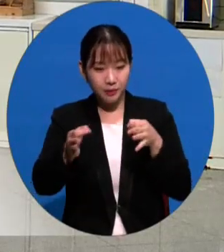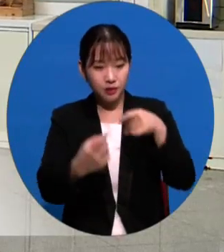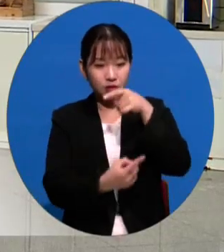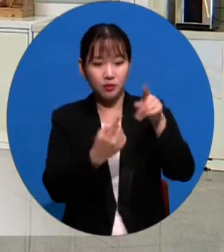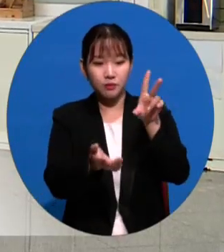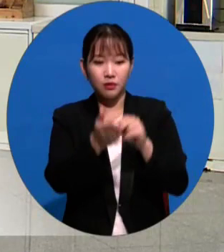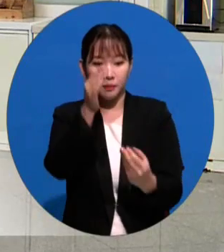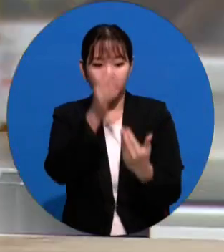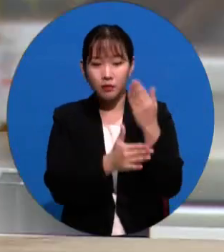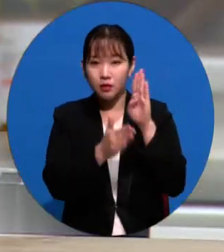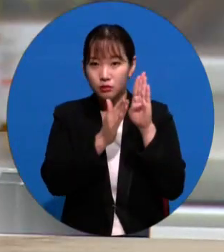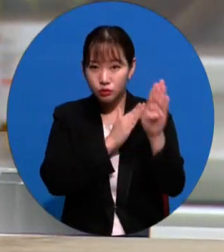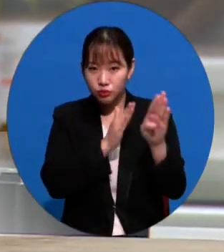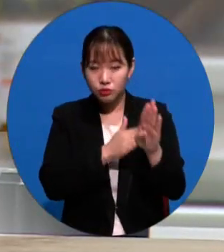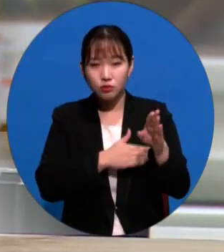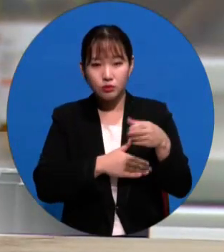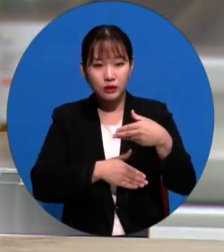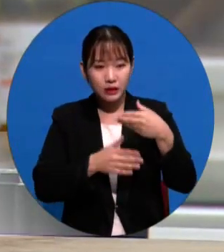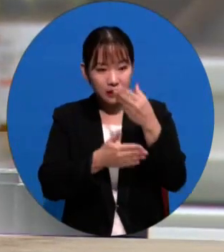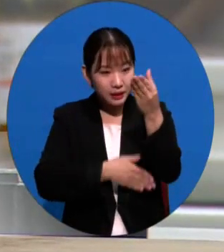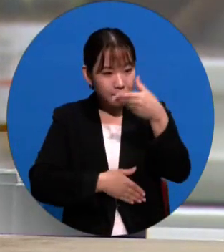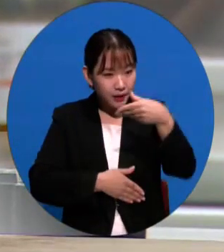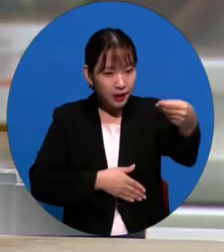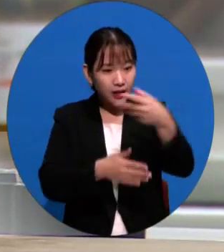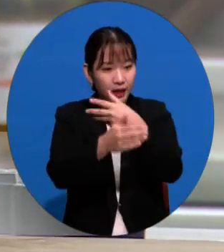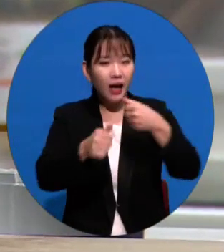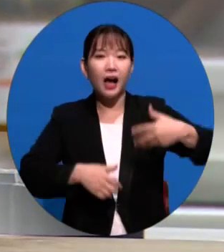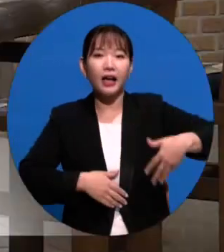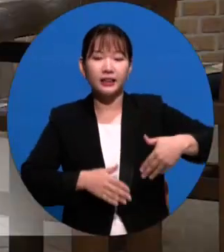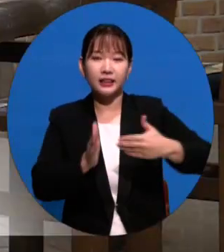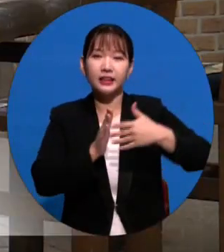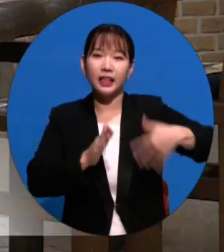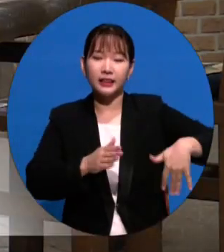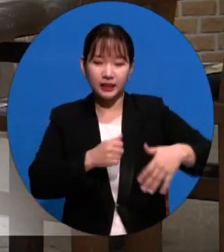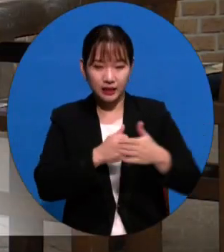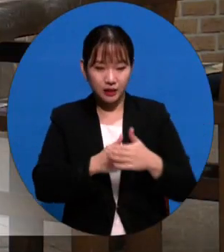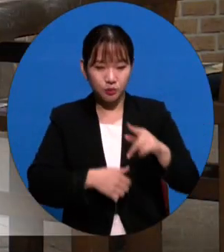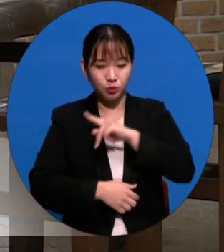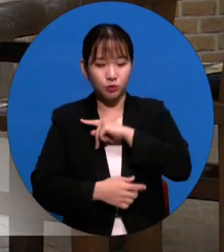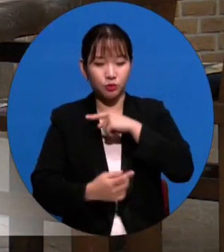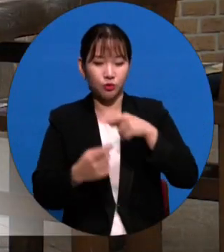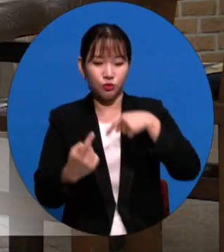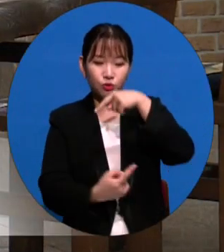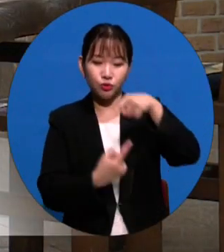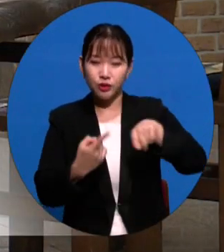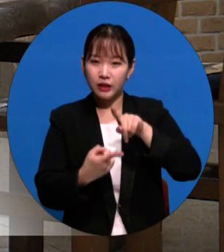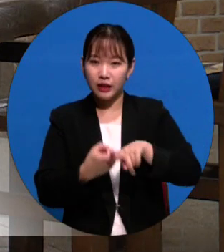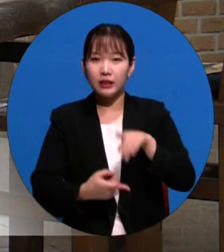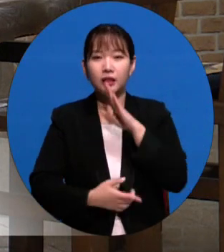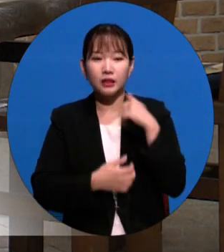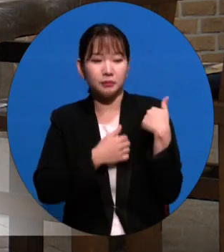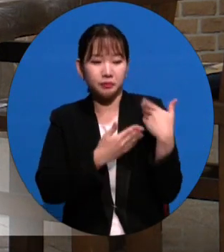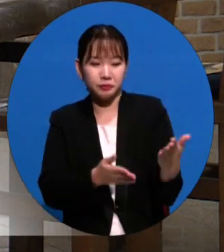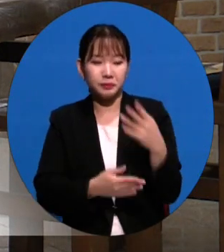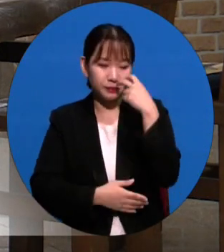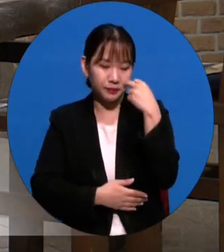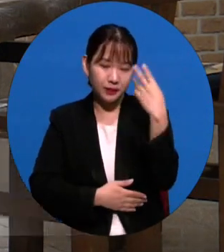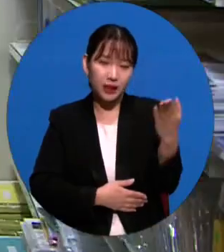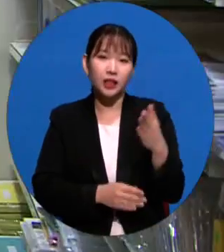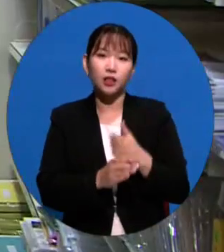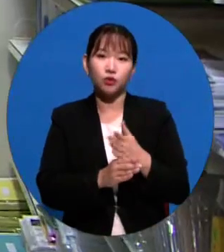문제가 불거진 뒤에도 임대 계약이 아직 남아있다는 이유 등을 들며 노조의 매점 운영에 대해 사실상 손을 놓고